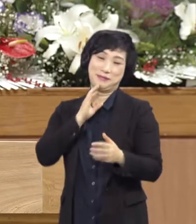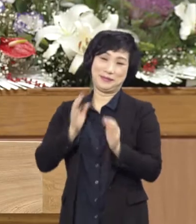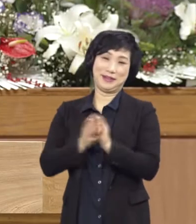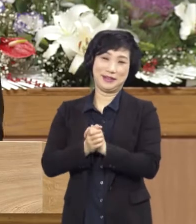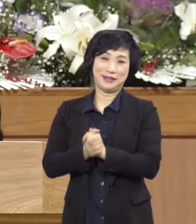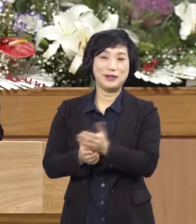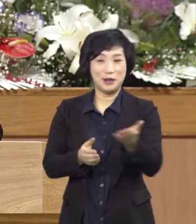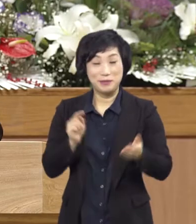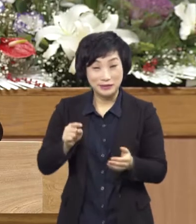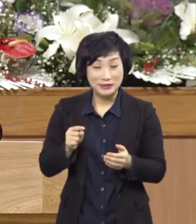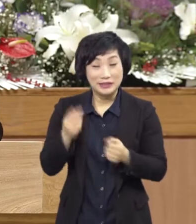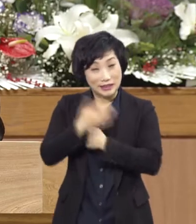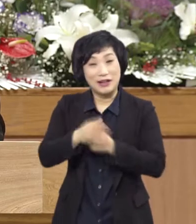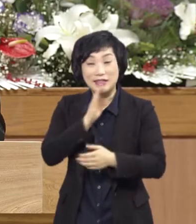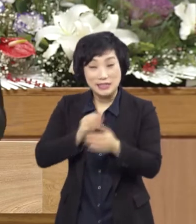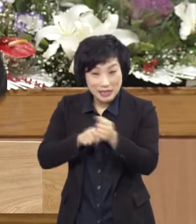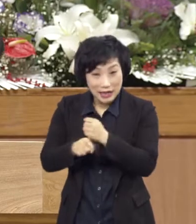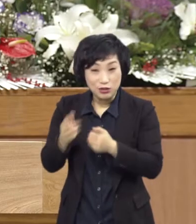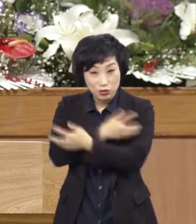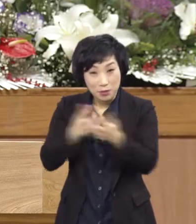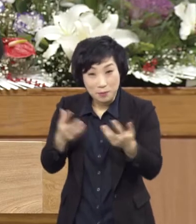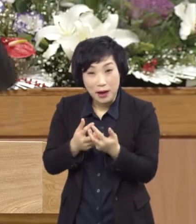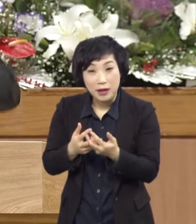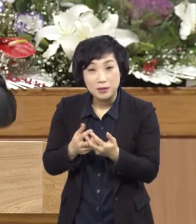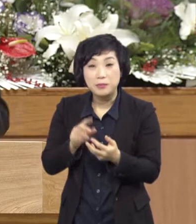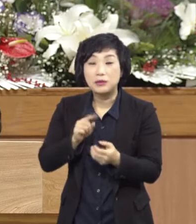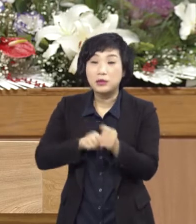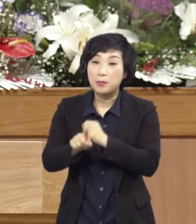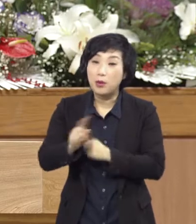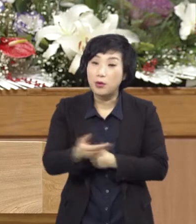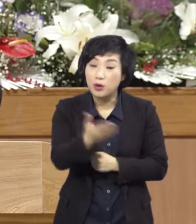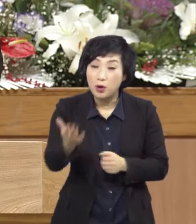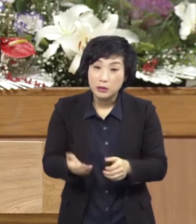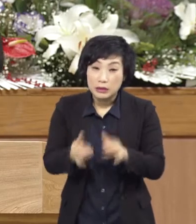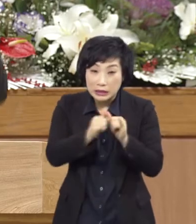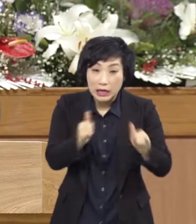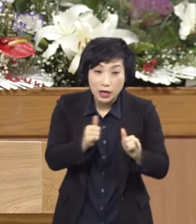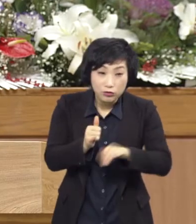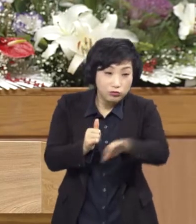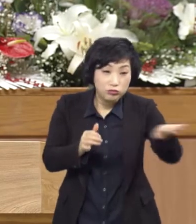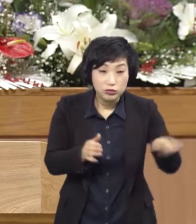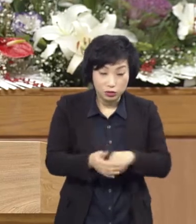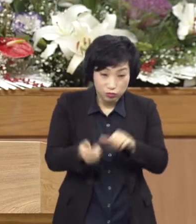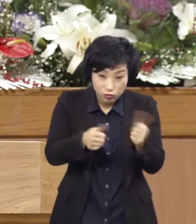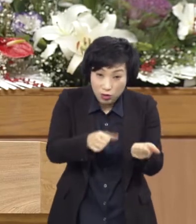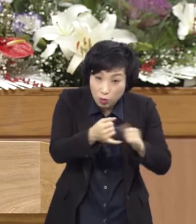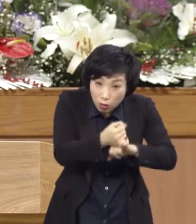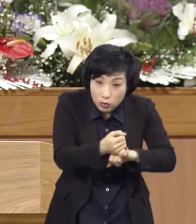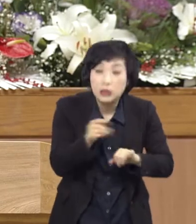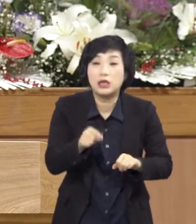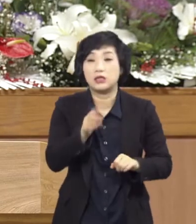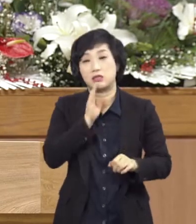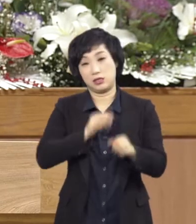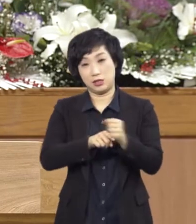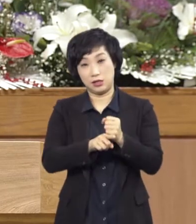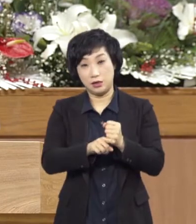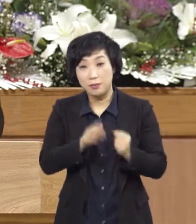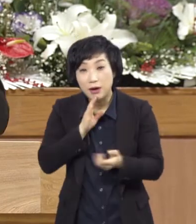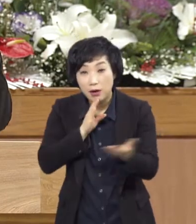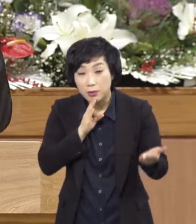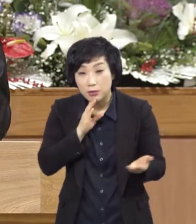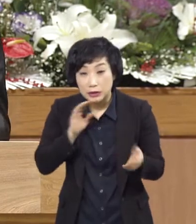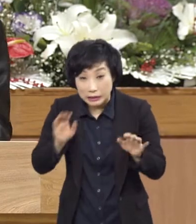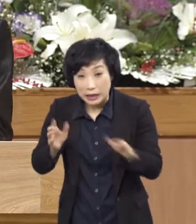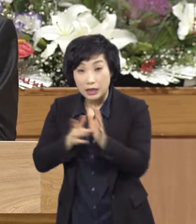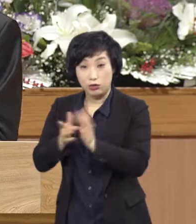진리가 충만하더라. 너는 정령 죽으리라. 진리입니다. 그런데 그가 이